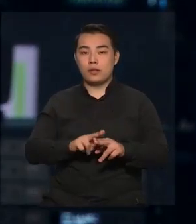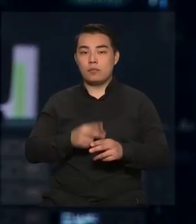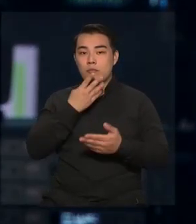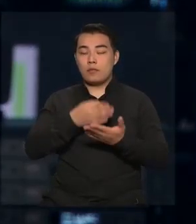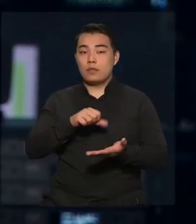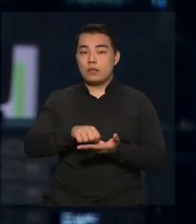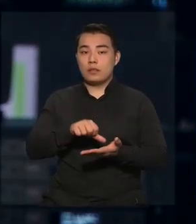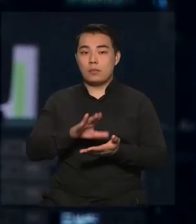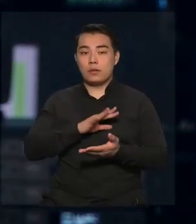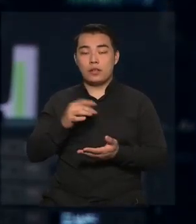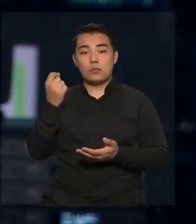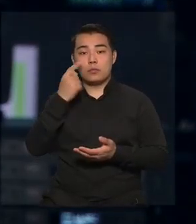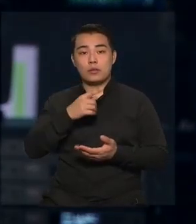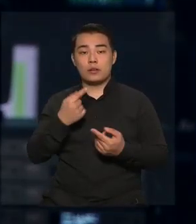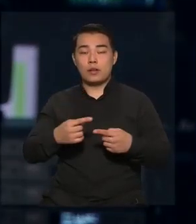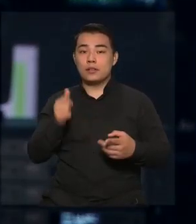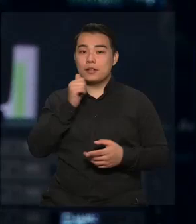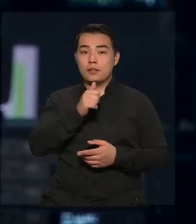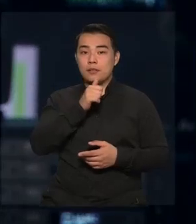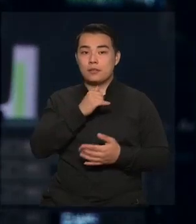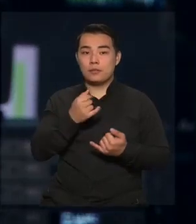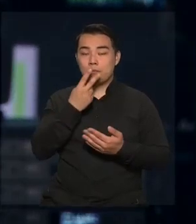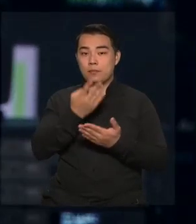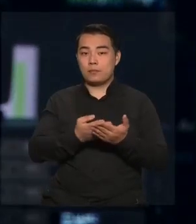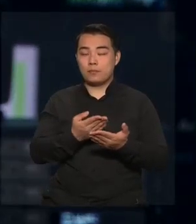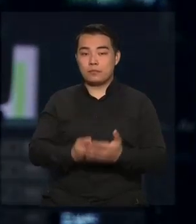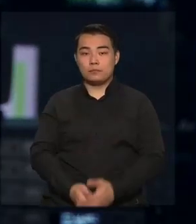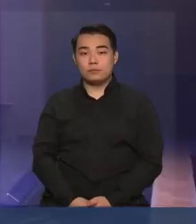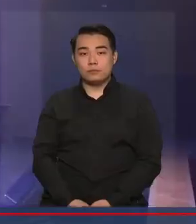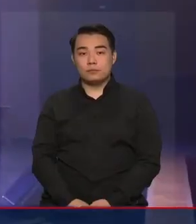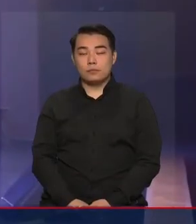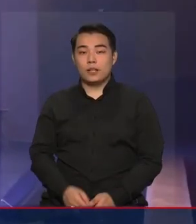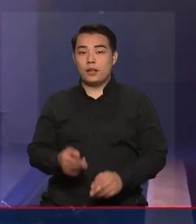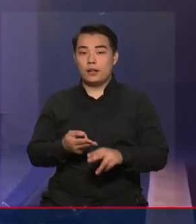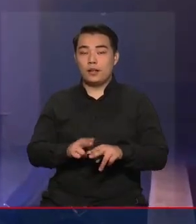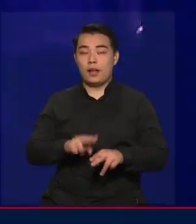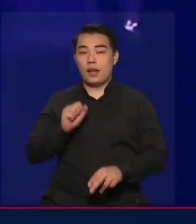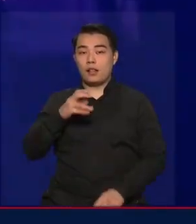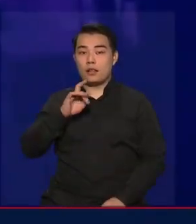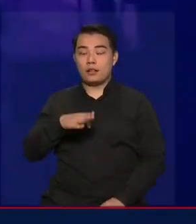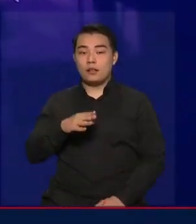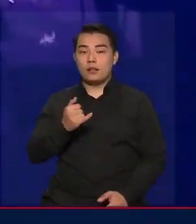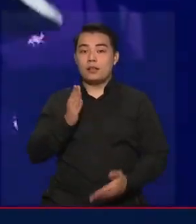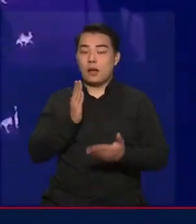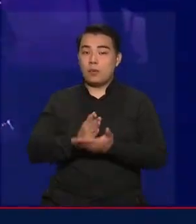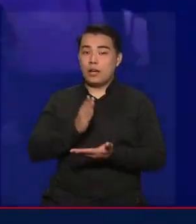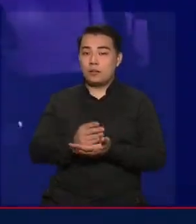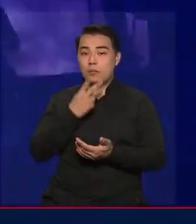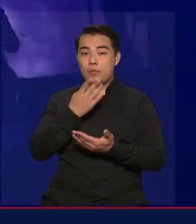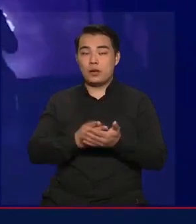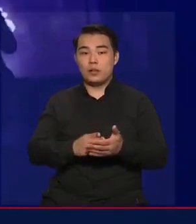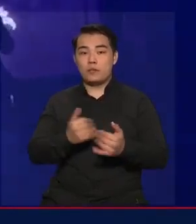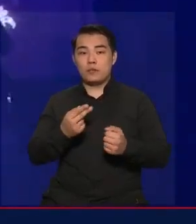захватывающем выступлении и узнала о некоторых секретах необычного искусства. Вот так Адилет метает топоры на сцене, создавая